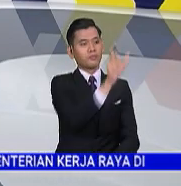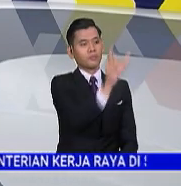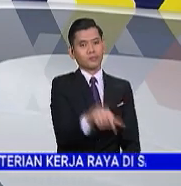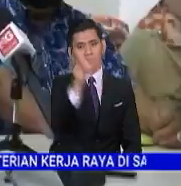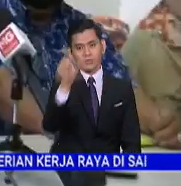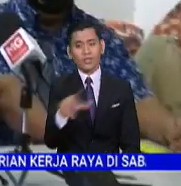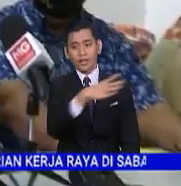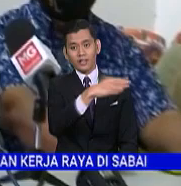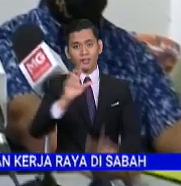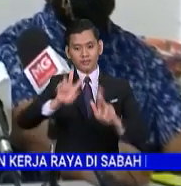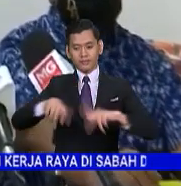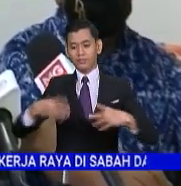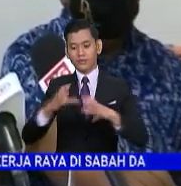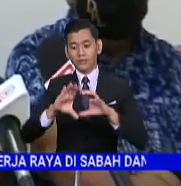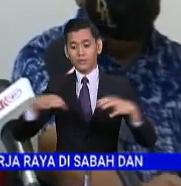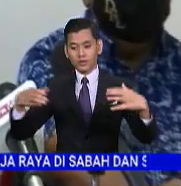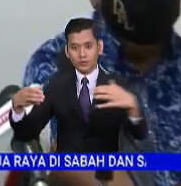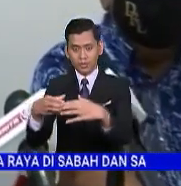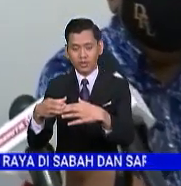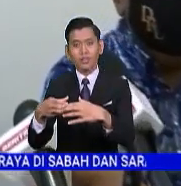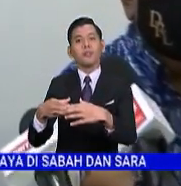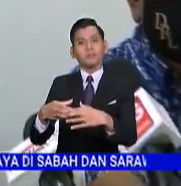bertanding.